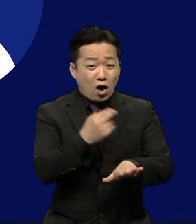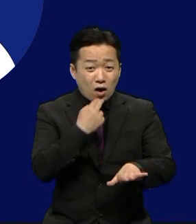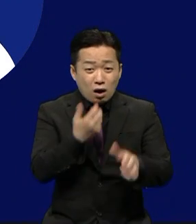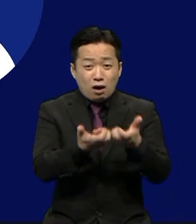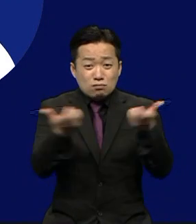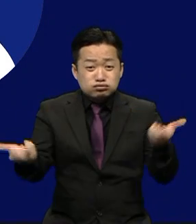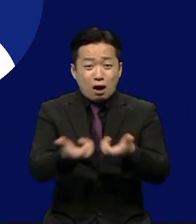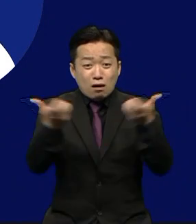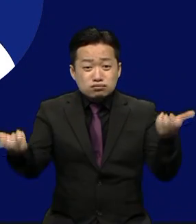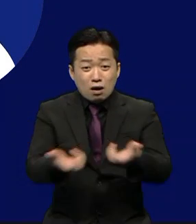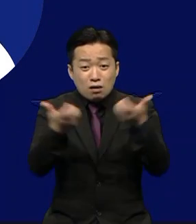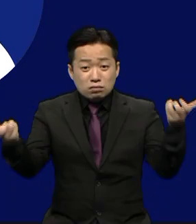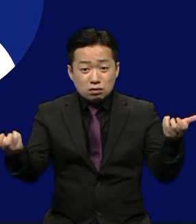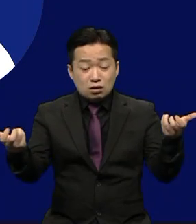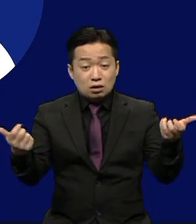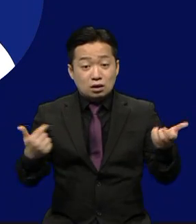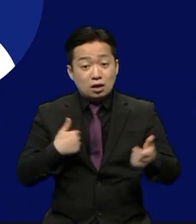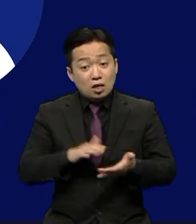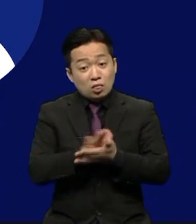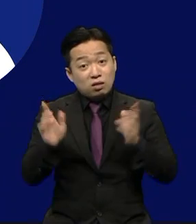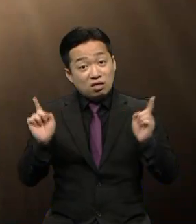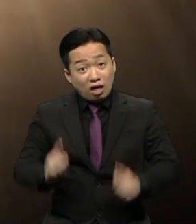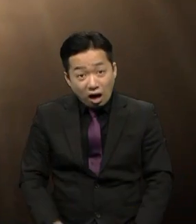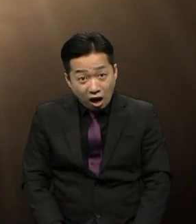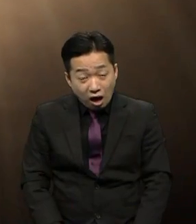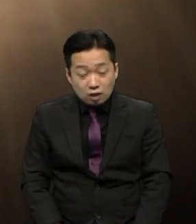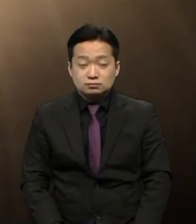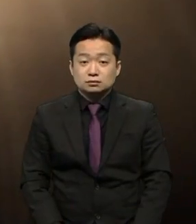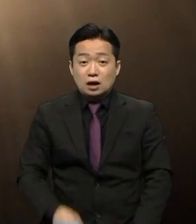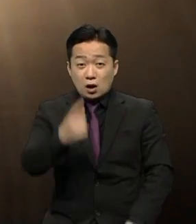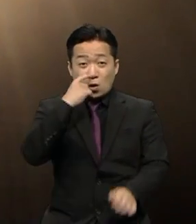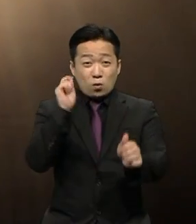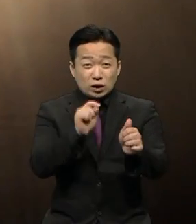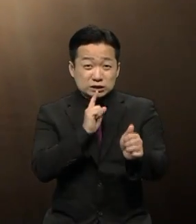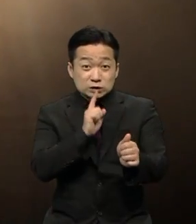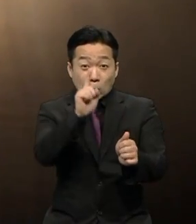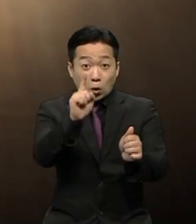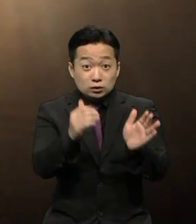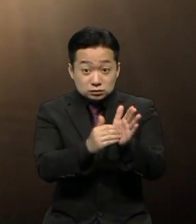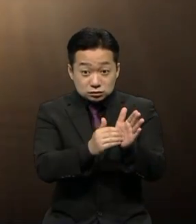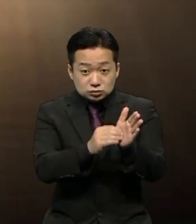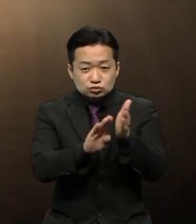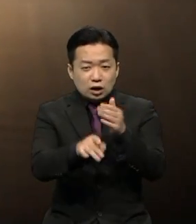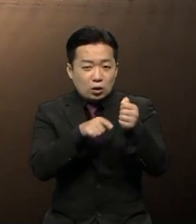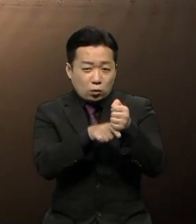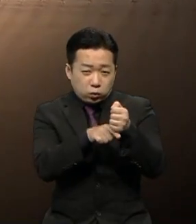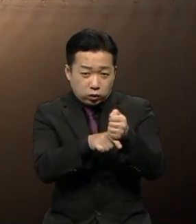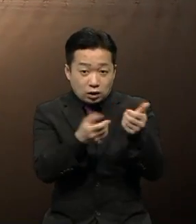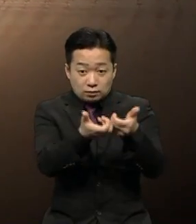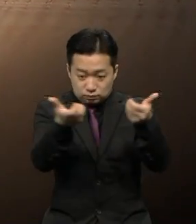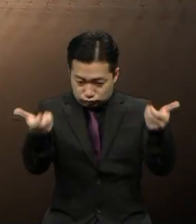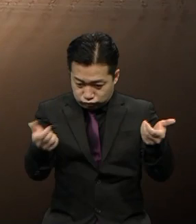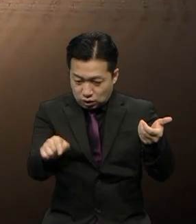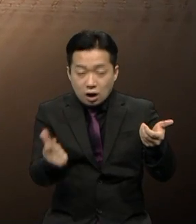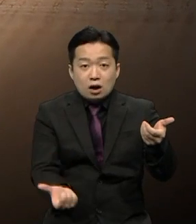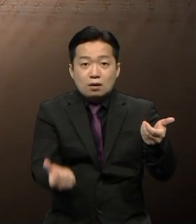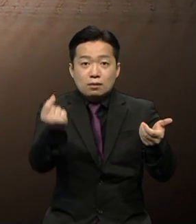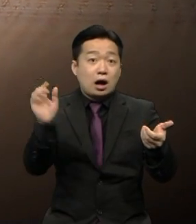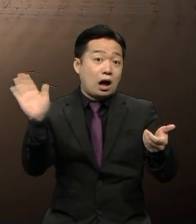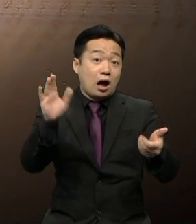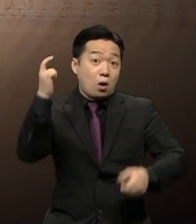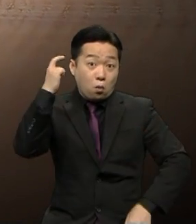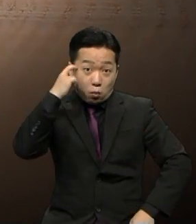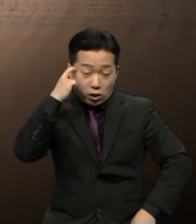계속 분리. 근데 나는 놀고 있냐고. 괴롭힘 신고가 접수됐는데도 조사와 분리 조치가 즉시 이루어지지 않은